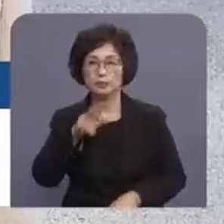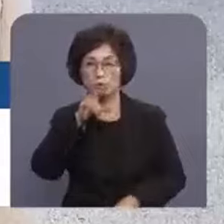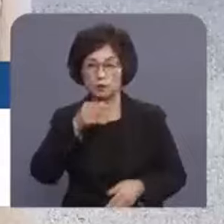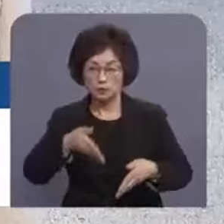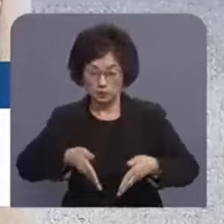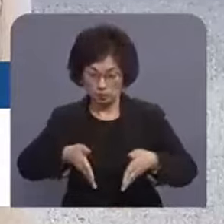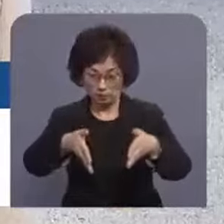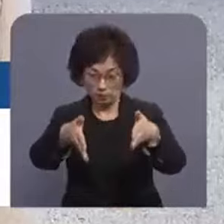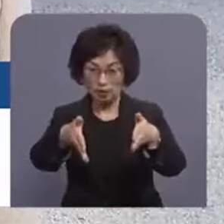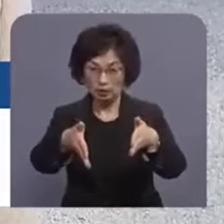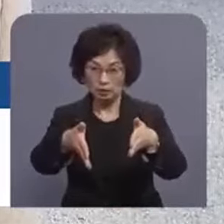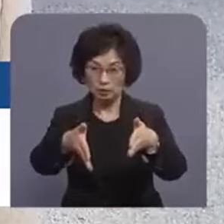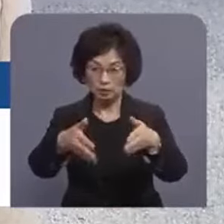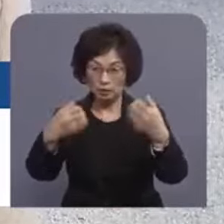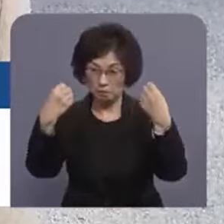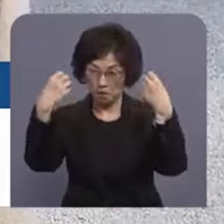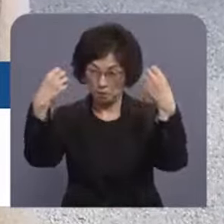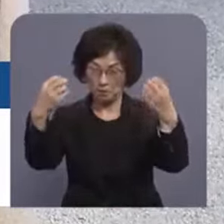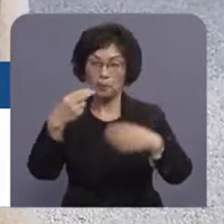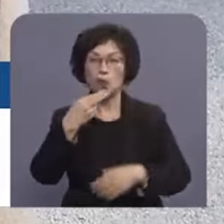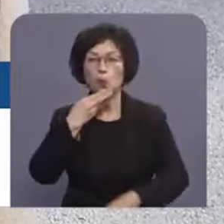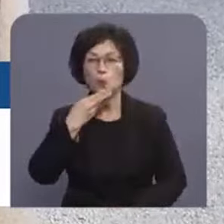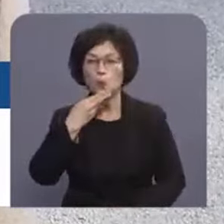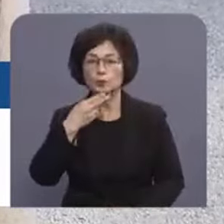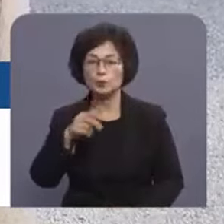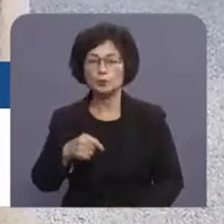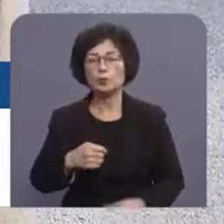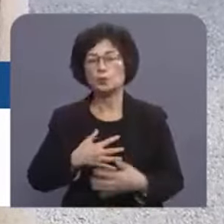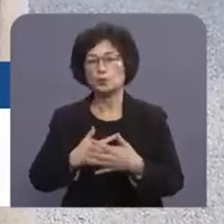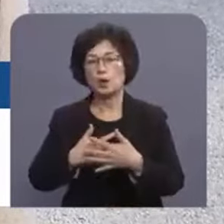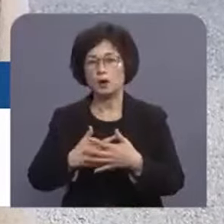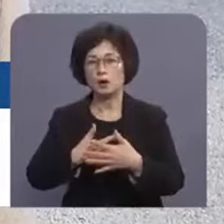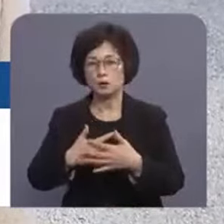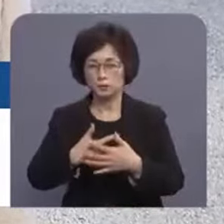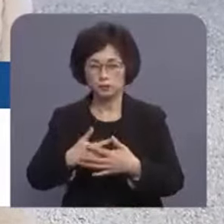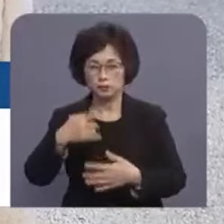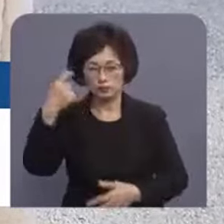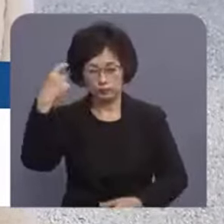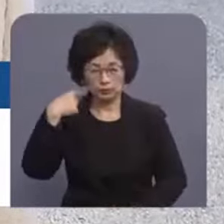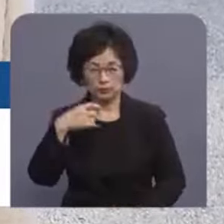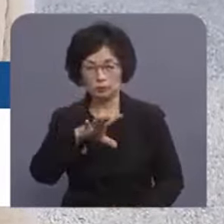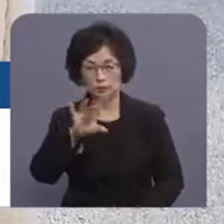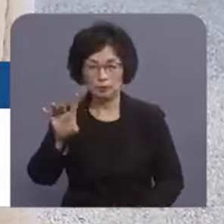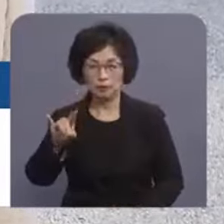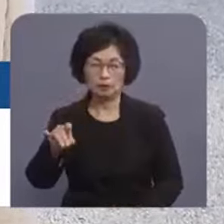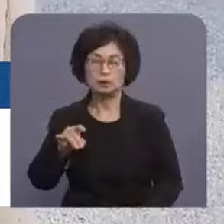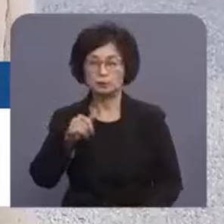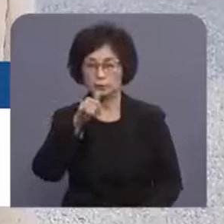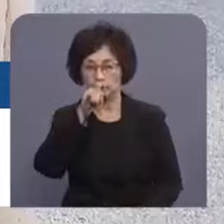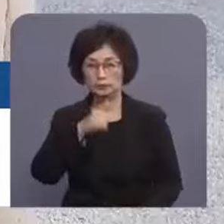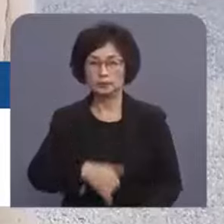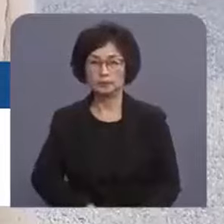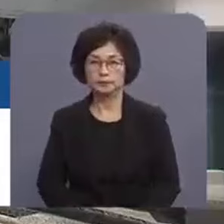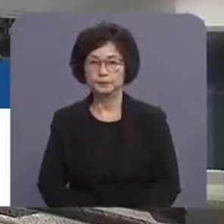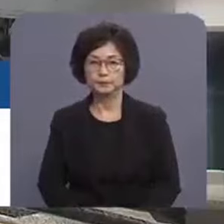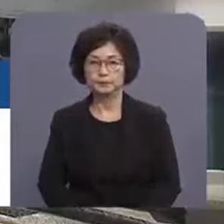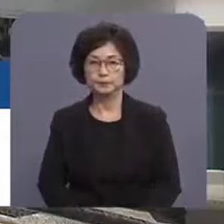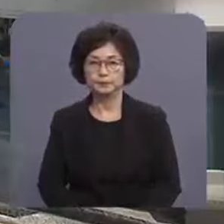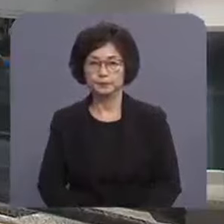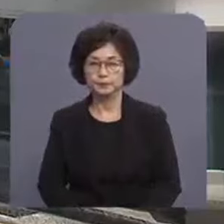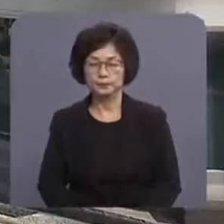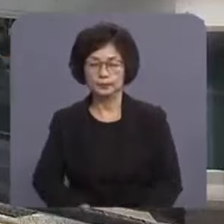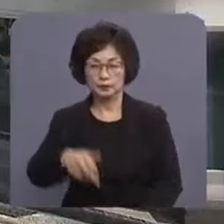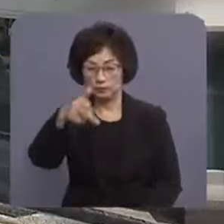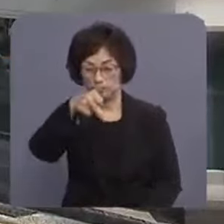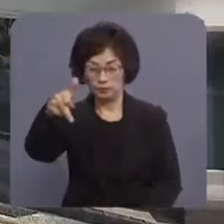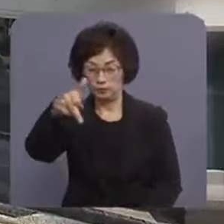들어가면 가로등도 없고 그래서 좀 치안에 위협을 느끼고 그런 생각을 종종 하긴 했었어요.